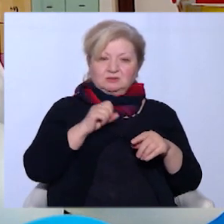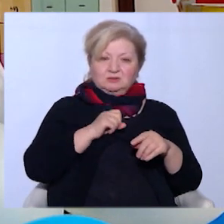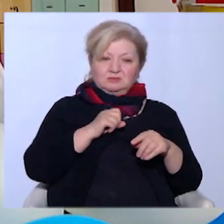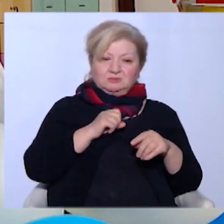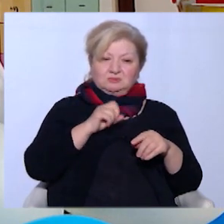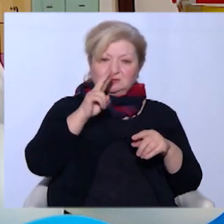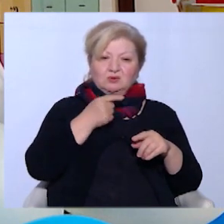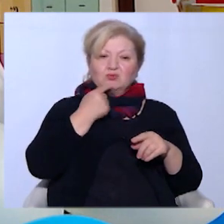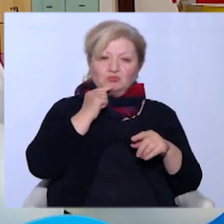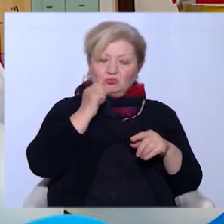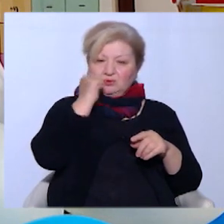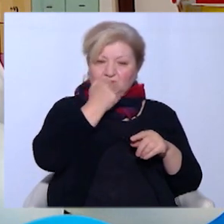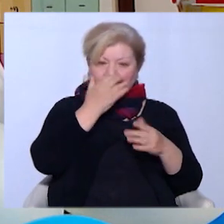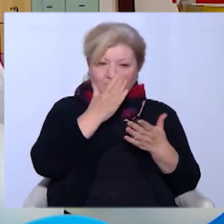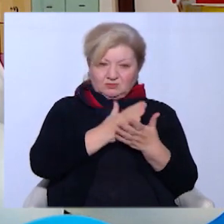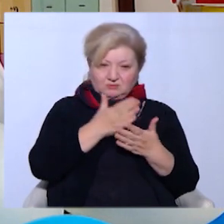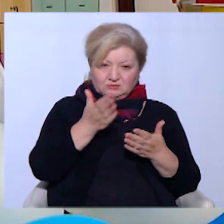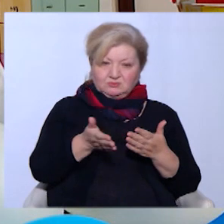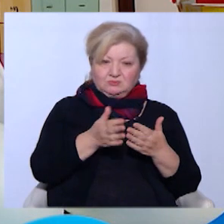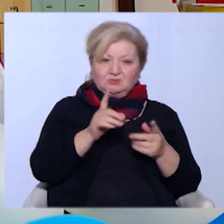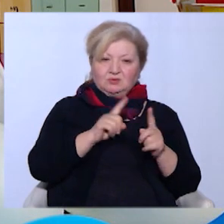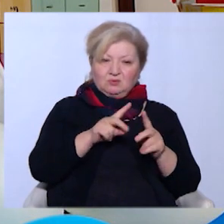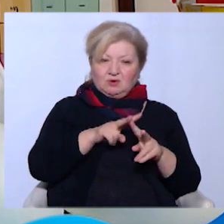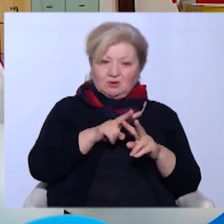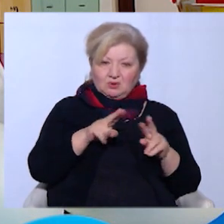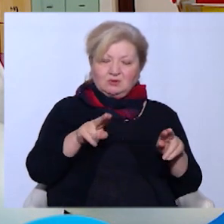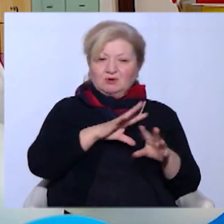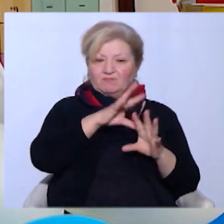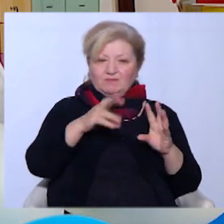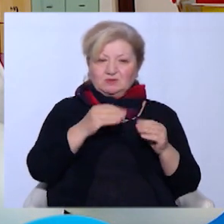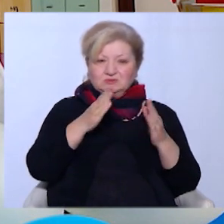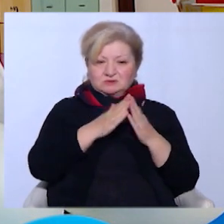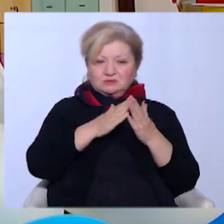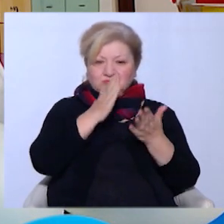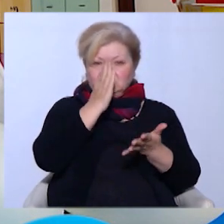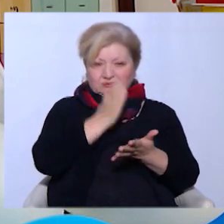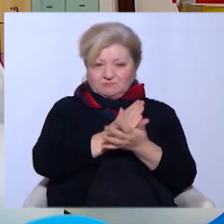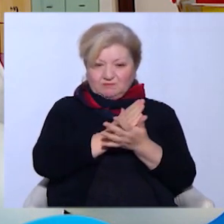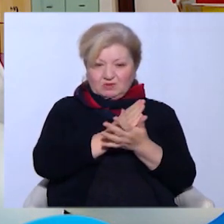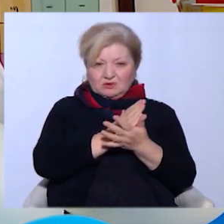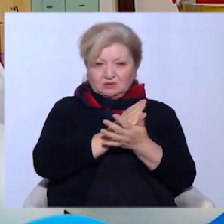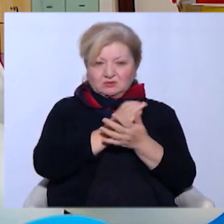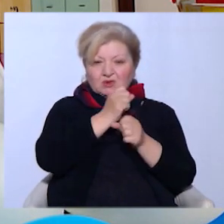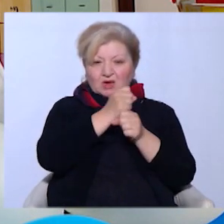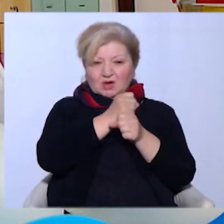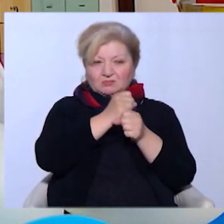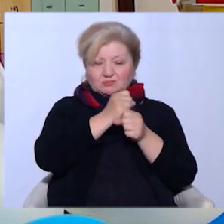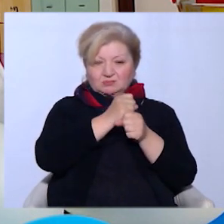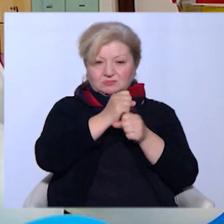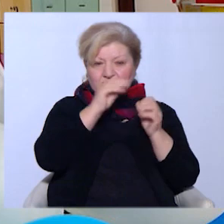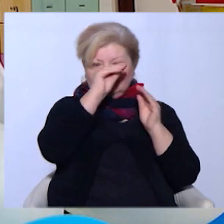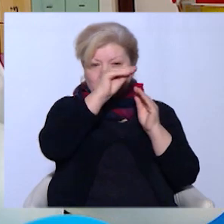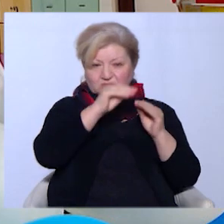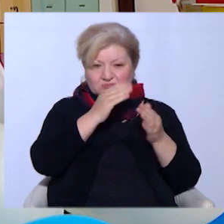პერეკისის სახელით იცნობ წყალბადის პეროქსიდი, H2O2, რთული ნივთიერება, რომელიც ყველას